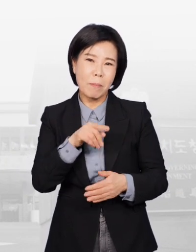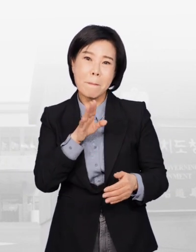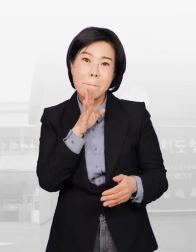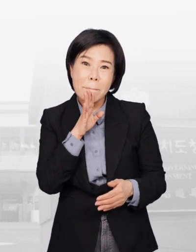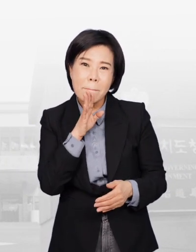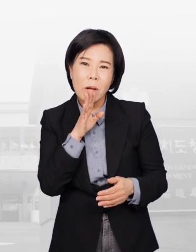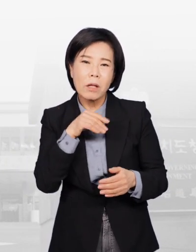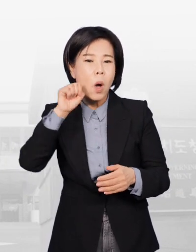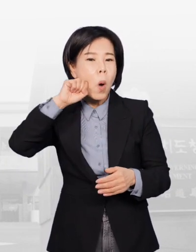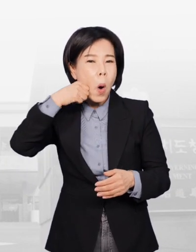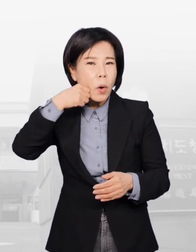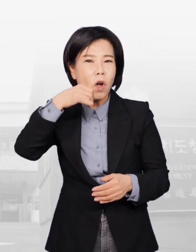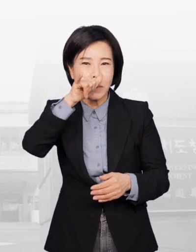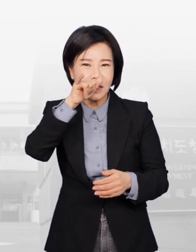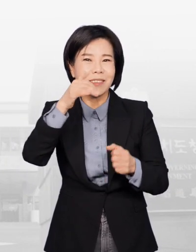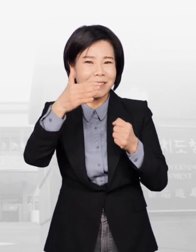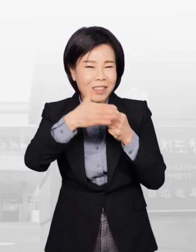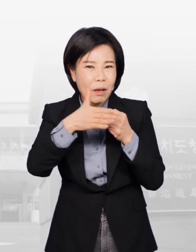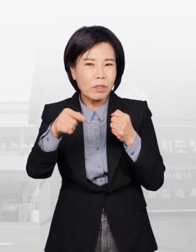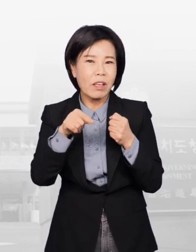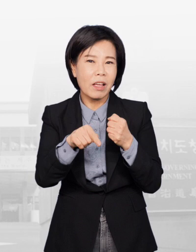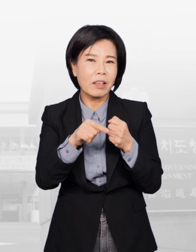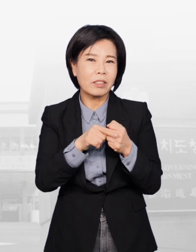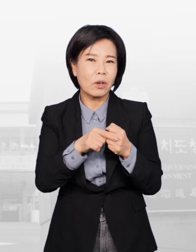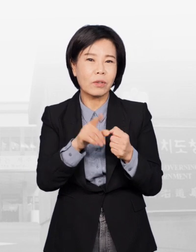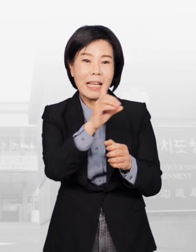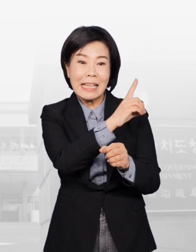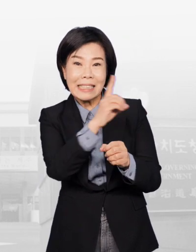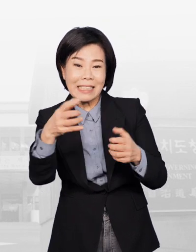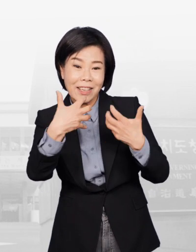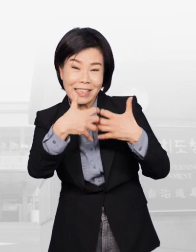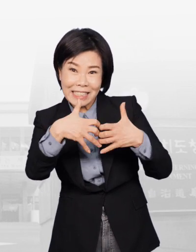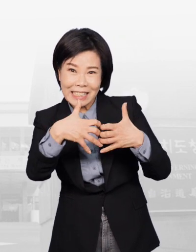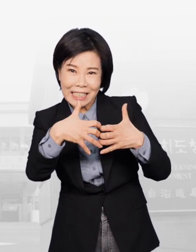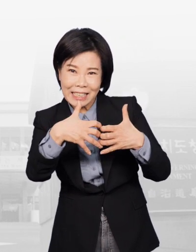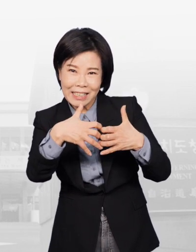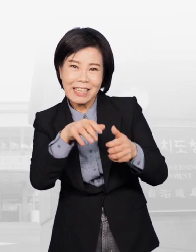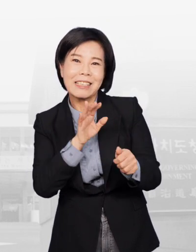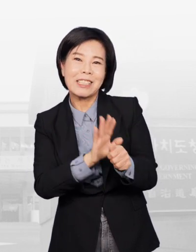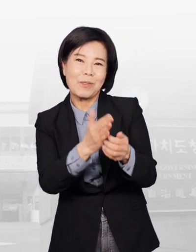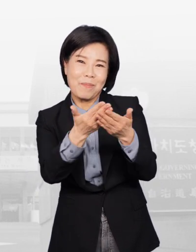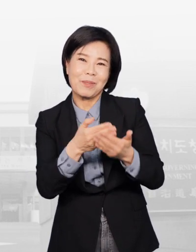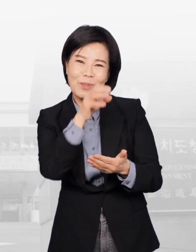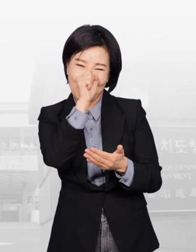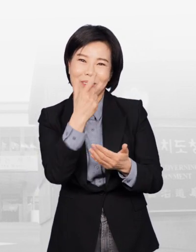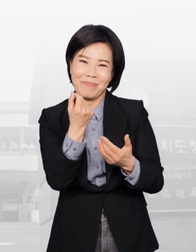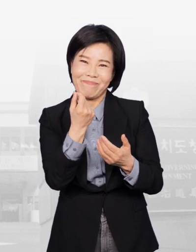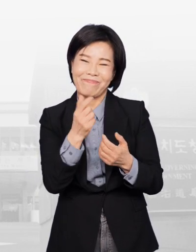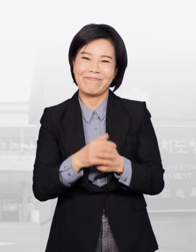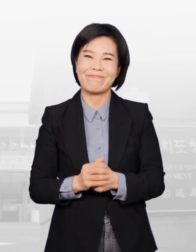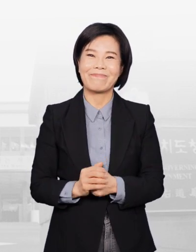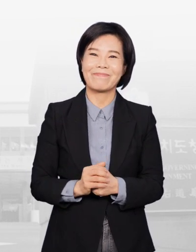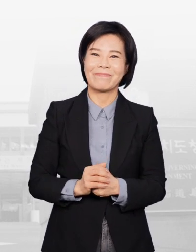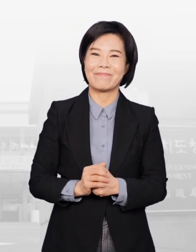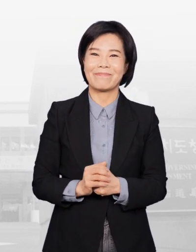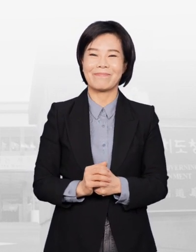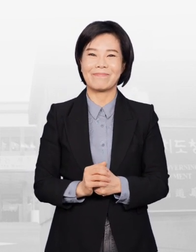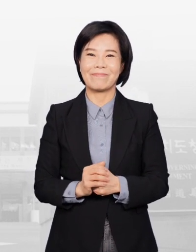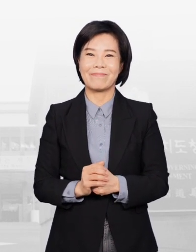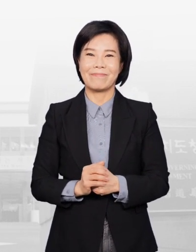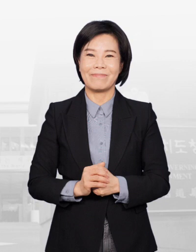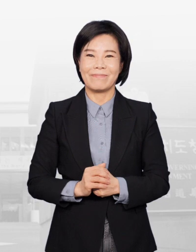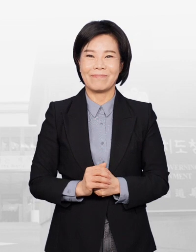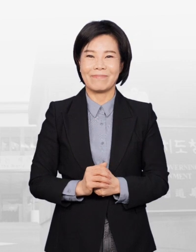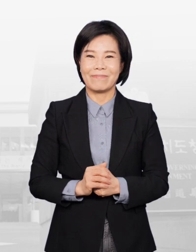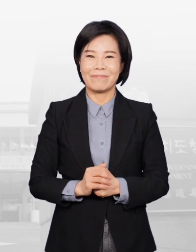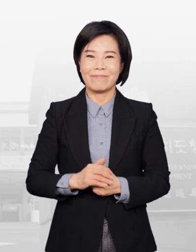데 있어서 약간 어려움이 있을 수 있으니까 그런 디지털 기기 같은 것들을 지원해 줬으면 좋을 것 같습니다.